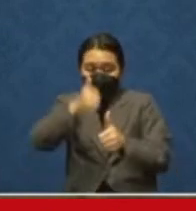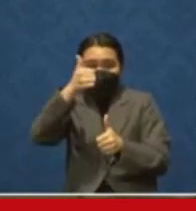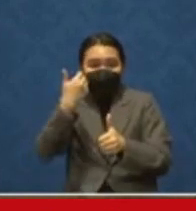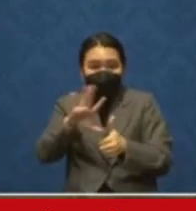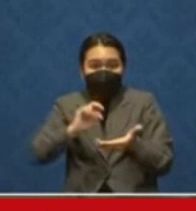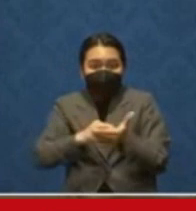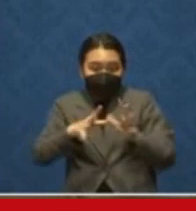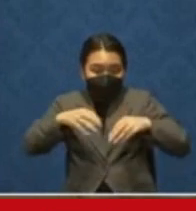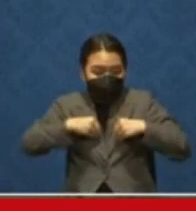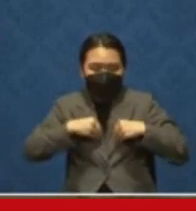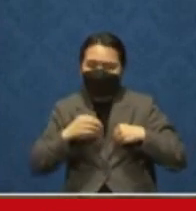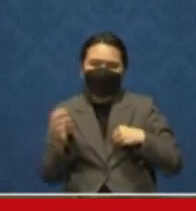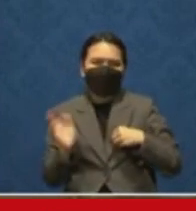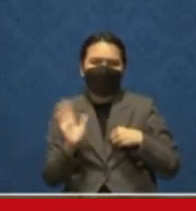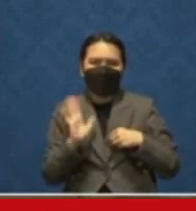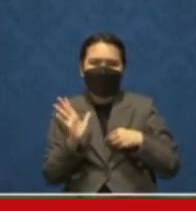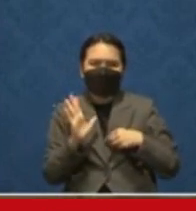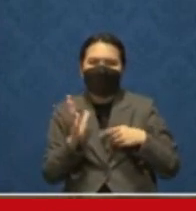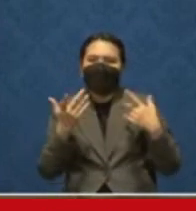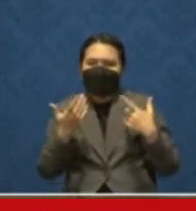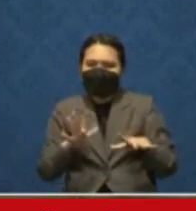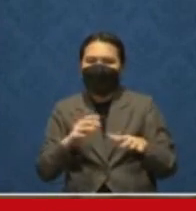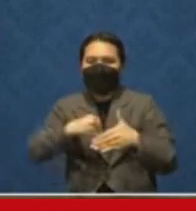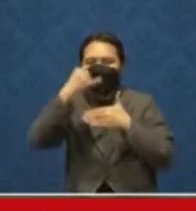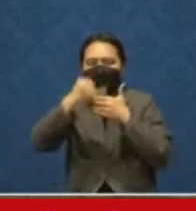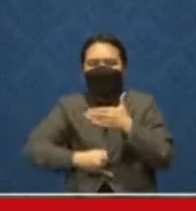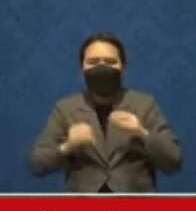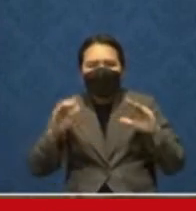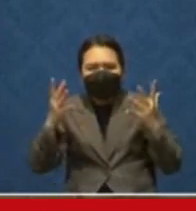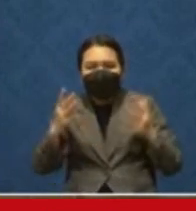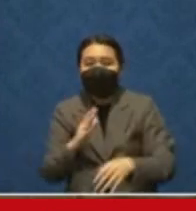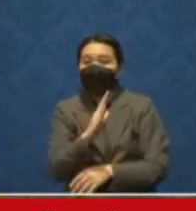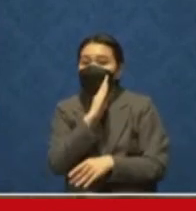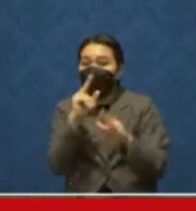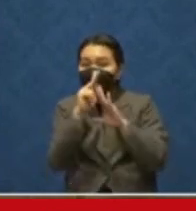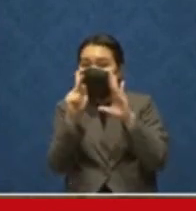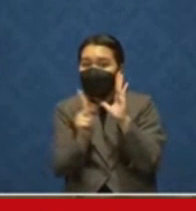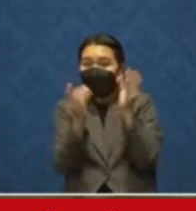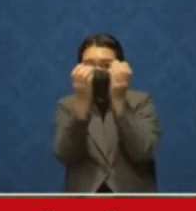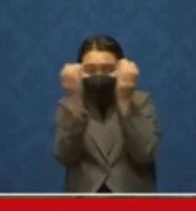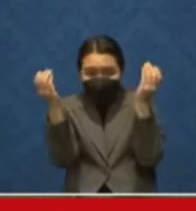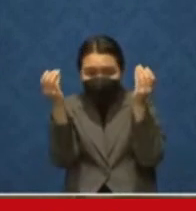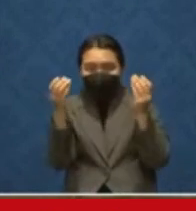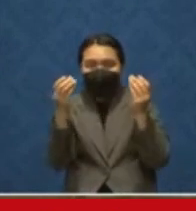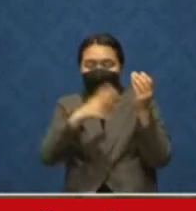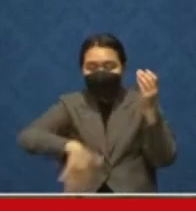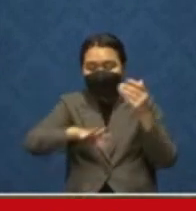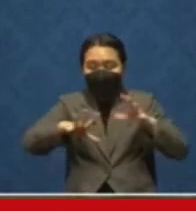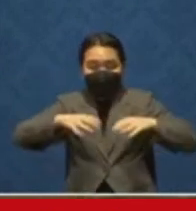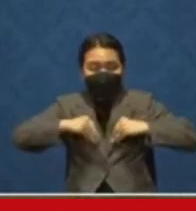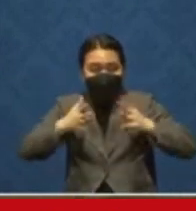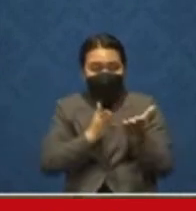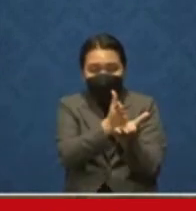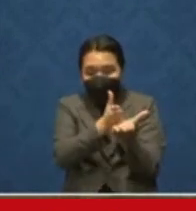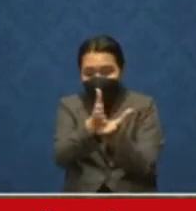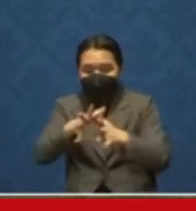เล่นอย่ามาทำเพื่อที่จะเอาชนะกันวันนี้วันหน้ามาแล้วชนะกันใช้ว่ามันจะยอมรับกันนะ